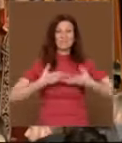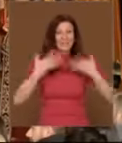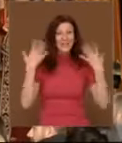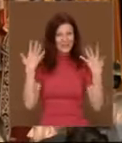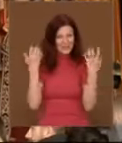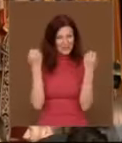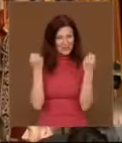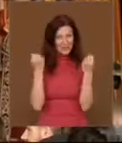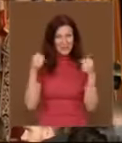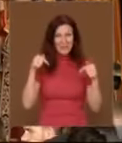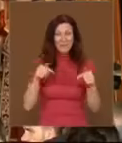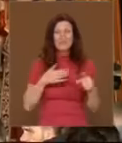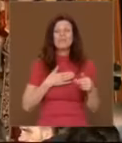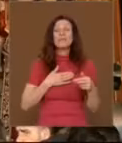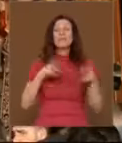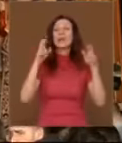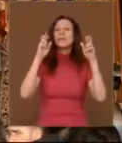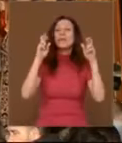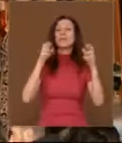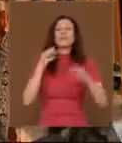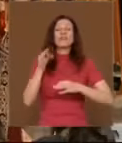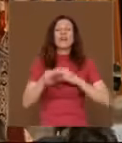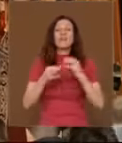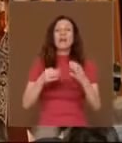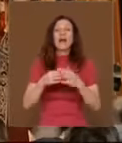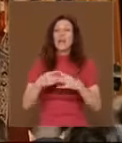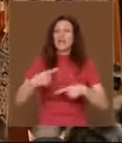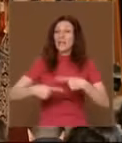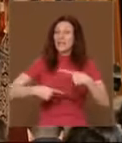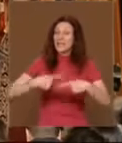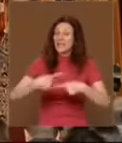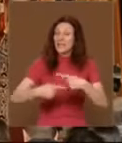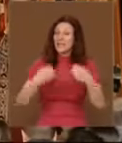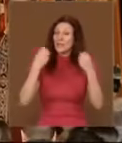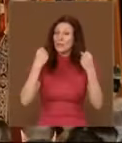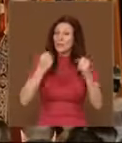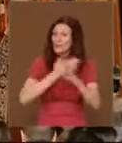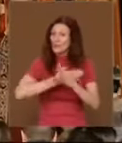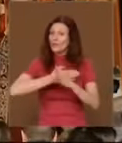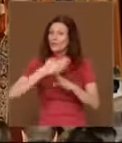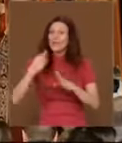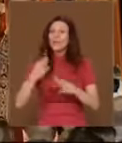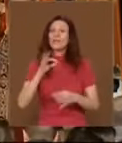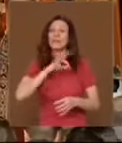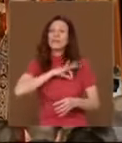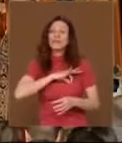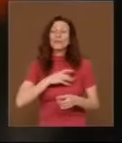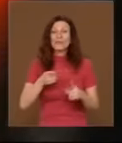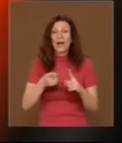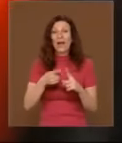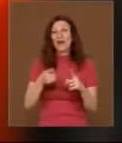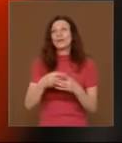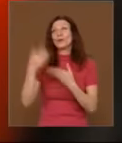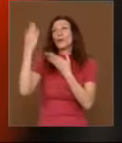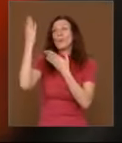и чрез което имаме надежда и вяра да наследим живот вечен, е резултат и плод на Божията любов към нас,